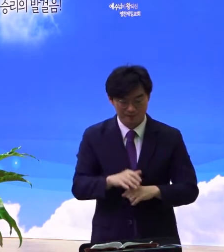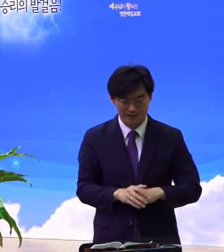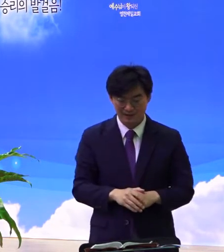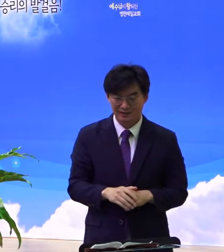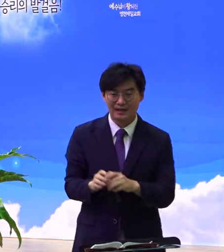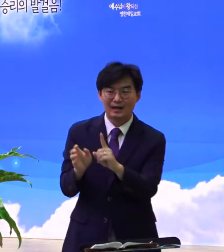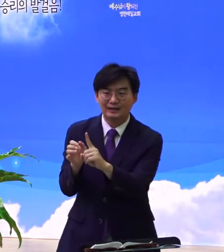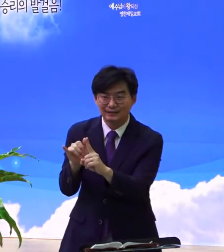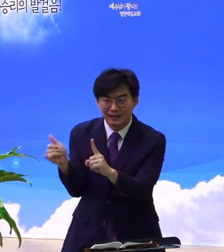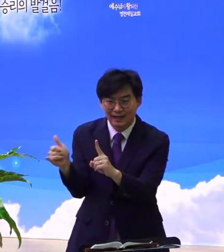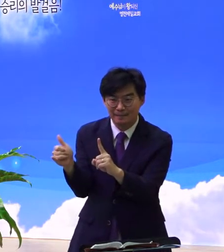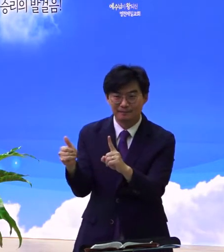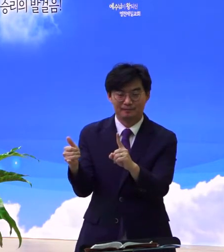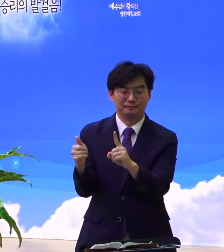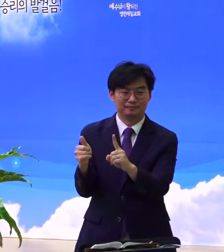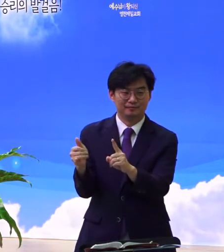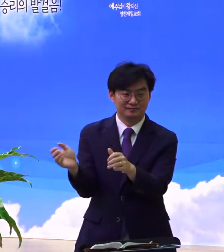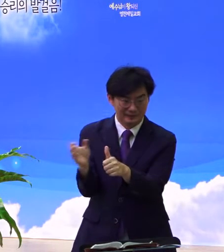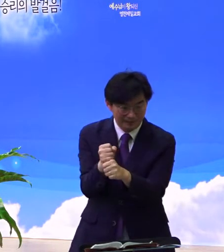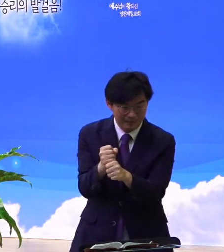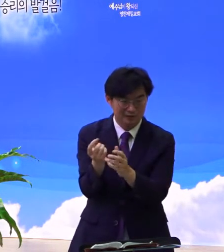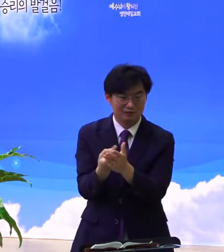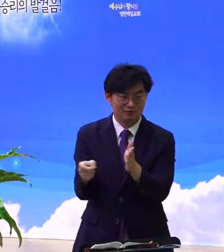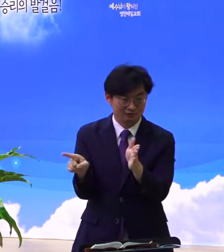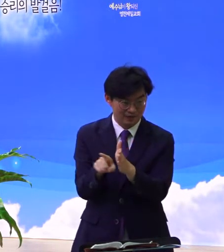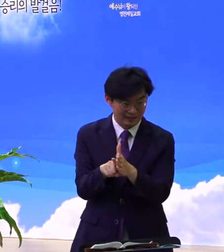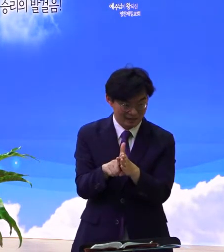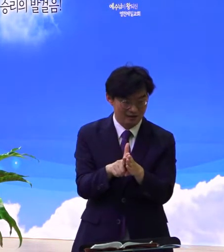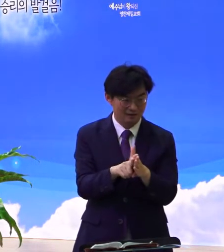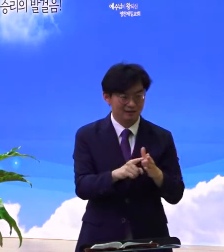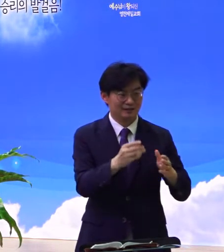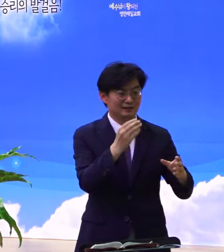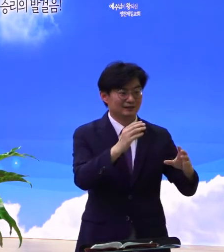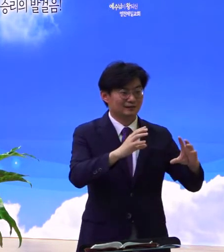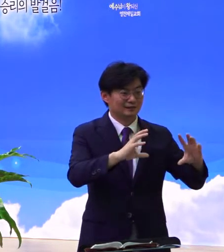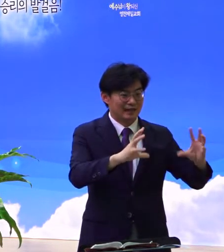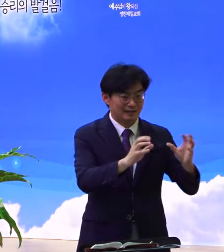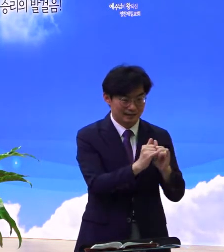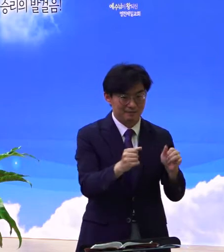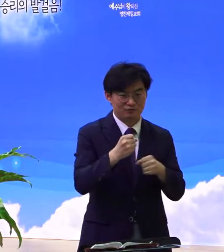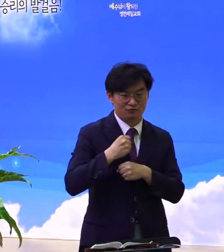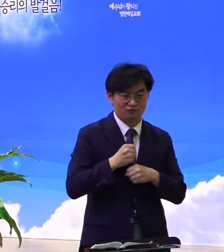많은 군사들이 이동을 했습니다. 그 야간 작전을 해서